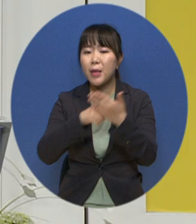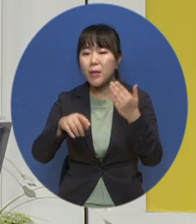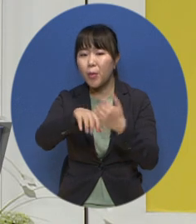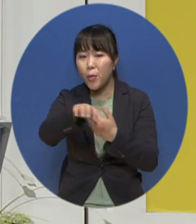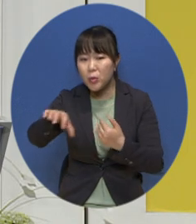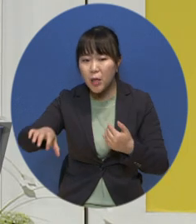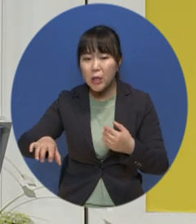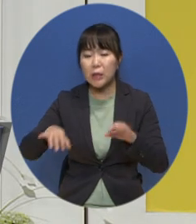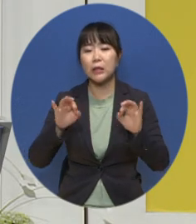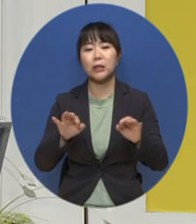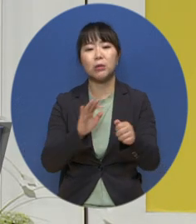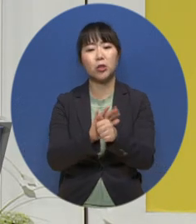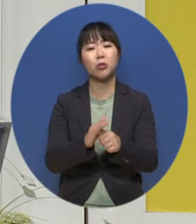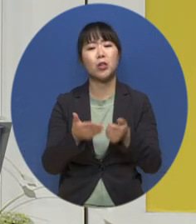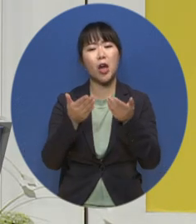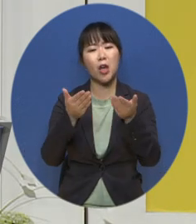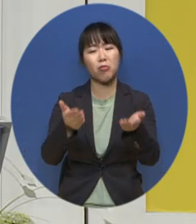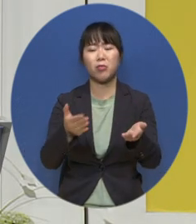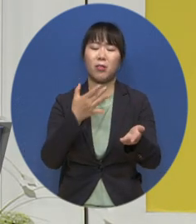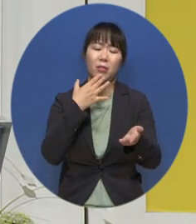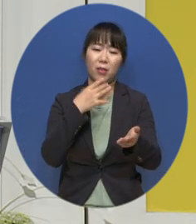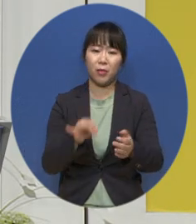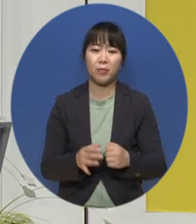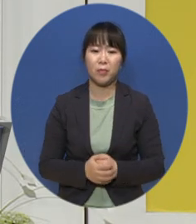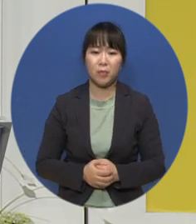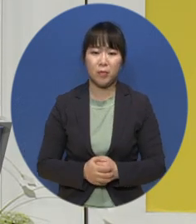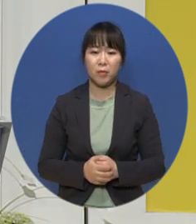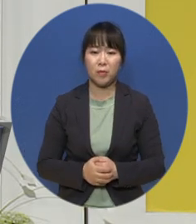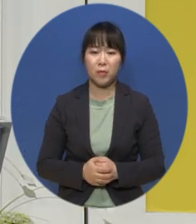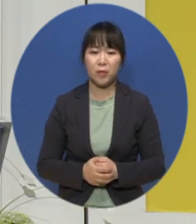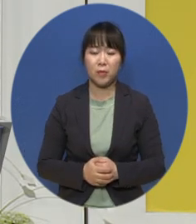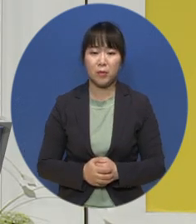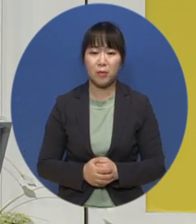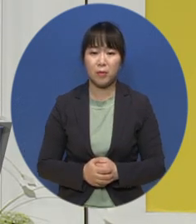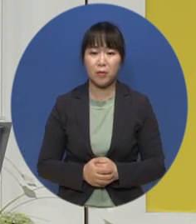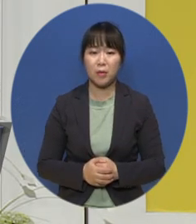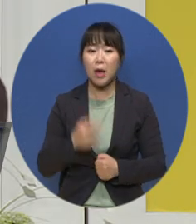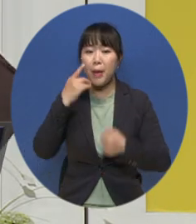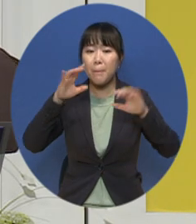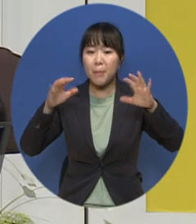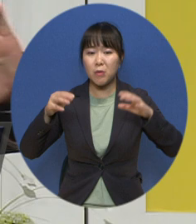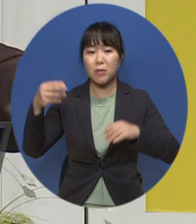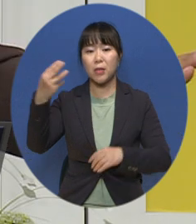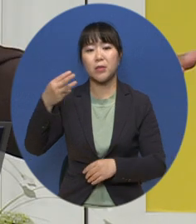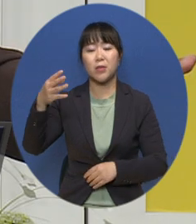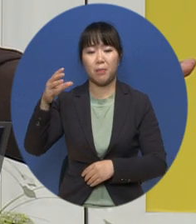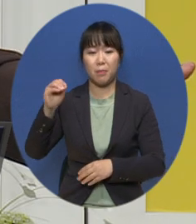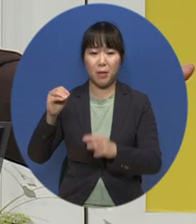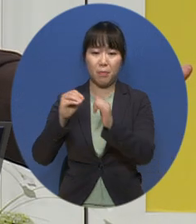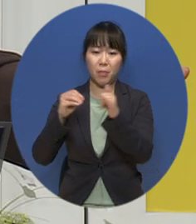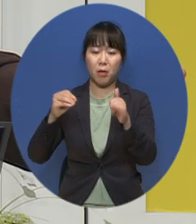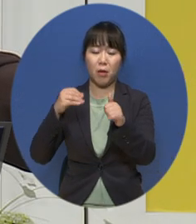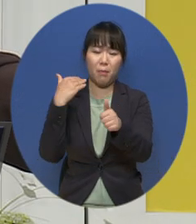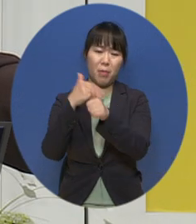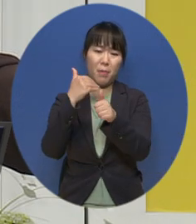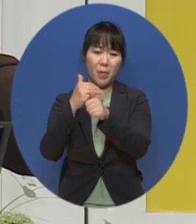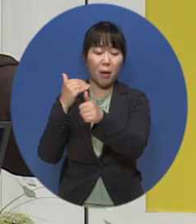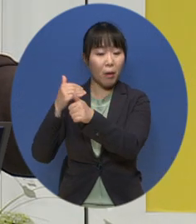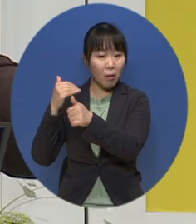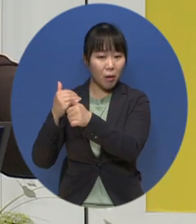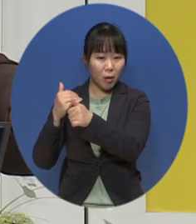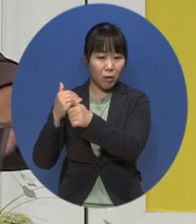거며 지원을 하는게 맞는거 아닙니까 다 같은 도너 가지고 미원 유메 3천만 명이 좀 해 오고 됐습니다